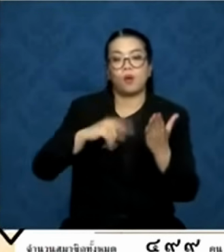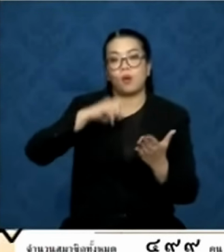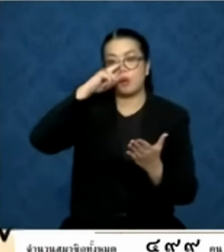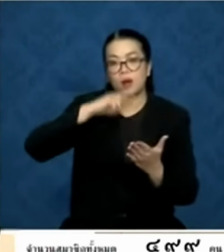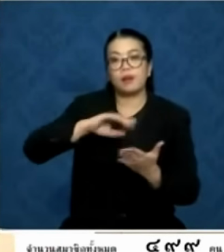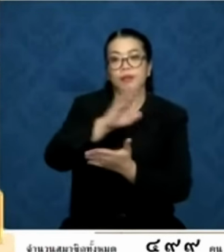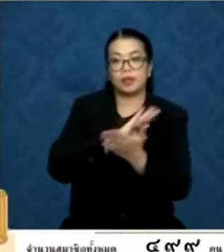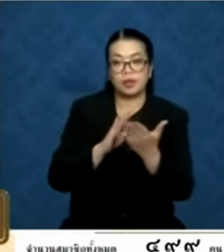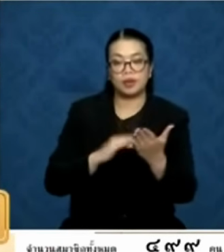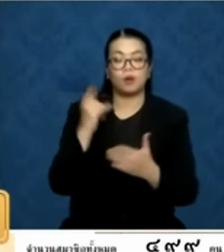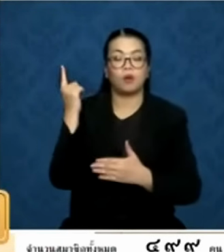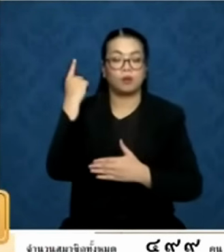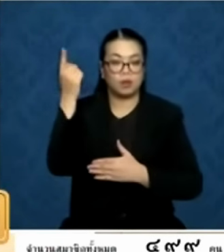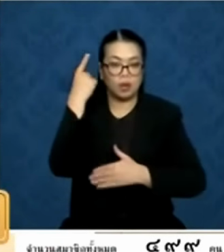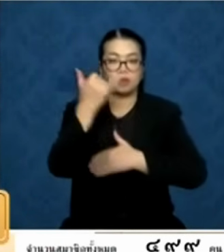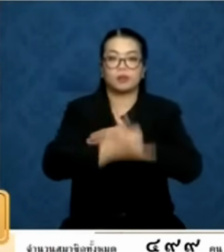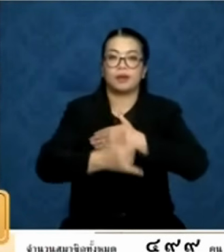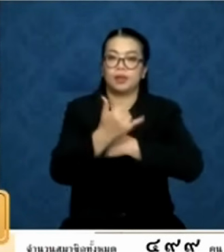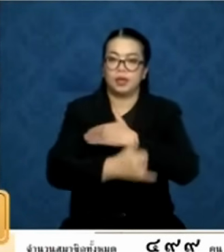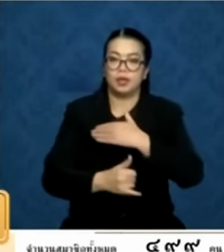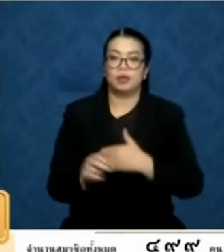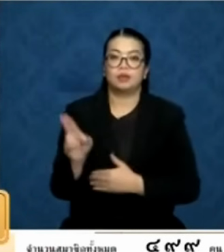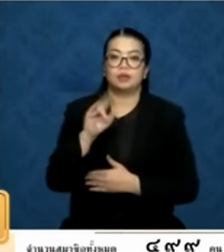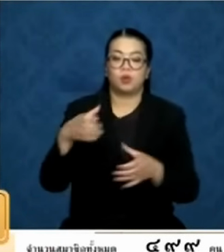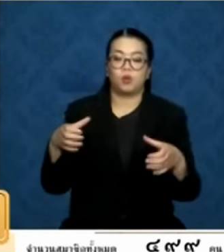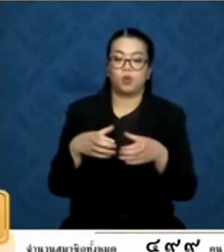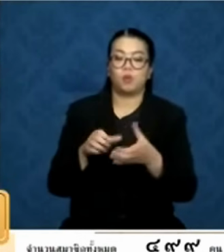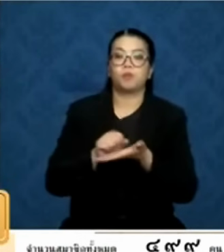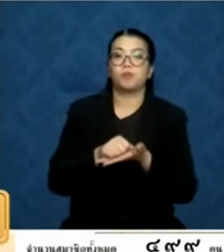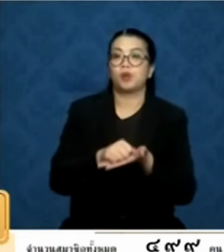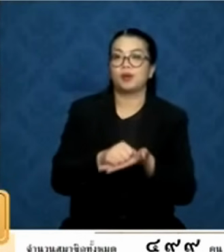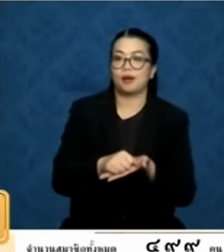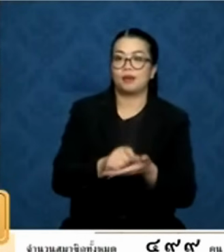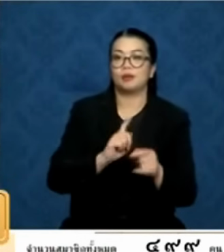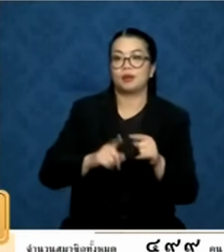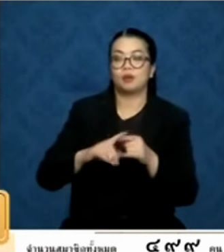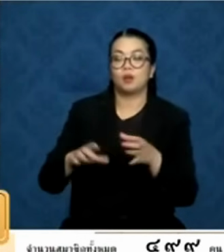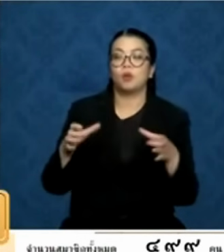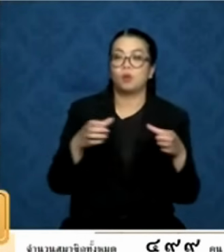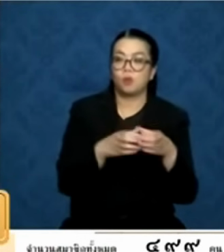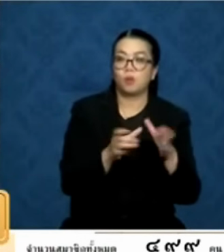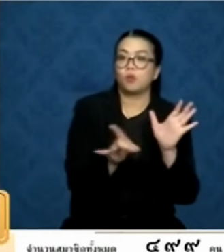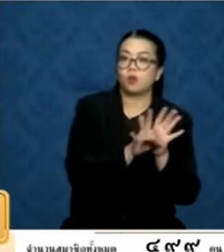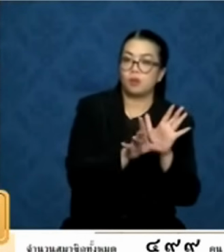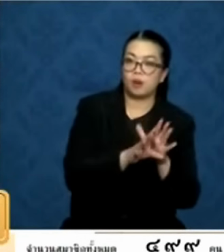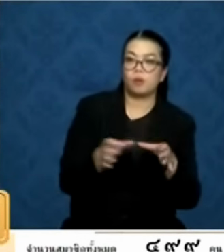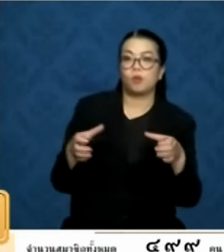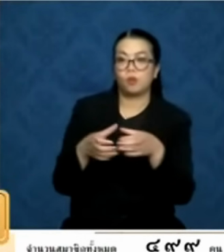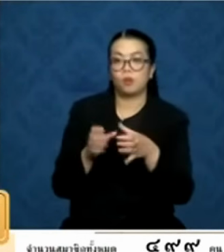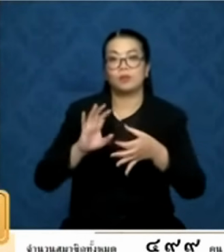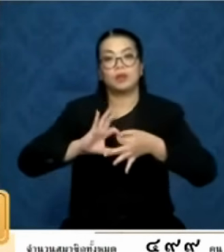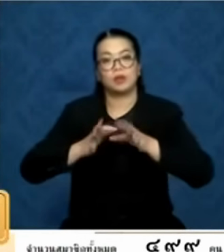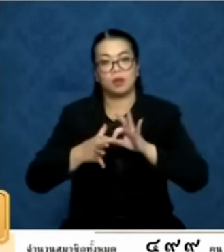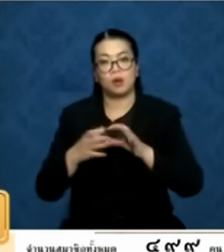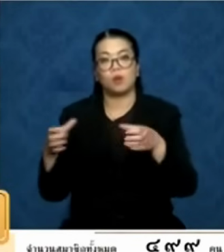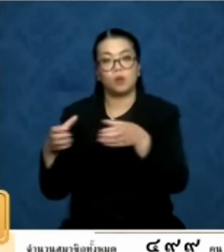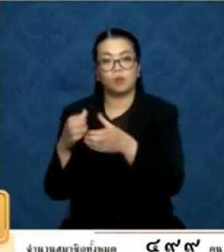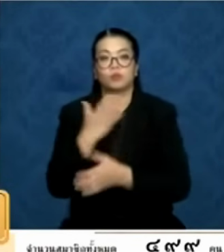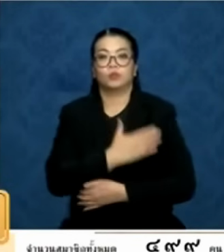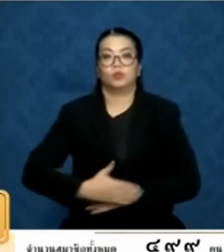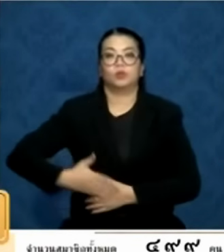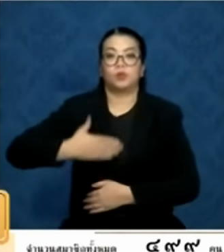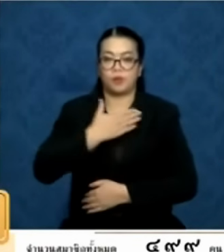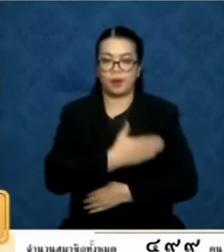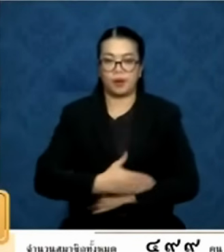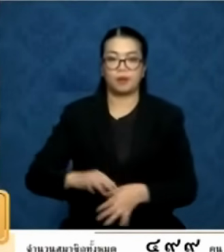ทยของนักท่องเที่ยวต่างประเทศกลุ่มคุณภาพกลุ่มกีฬากลุ่มสุขภาพ